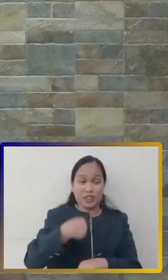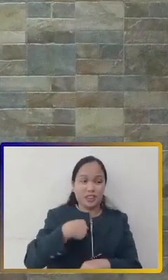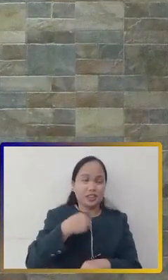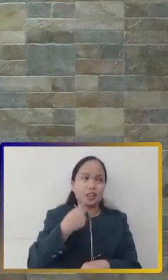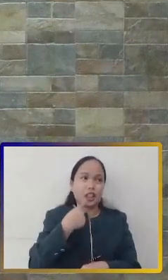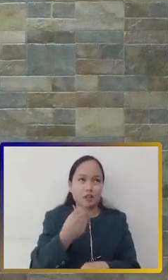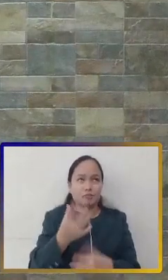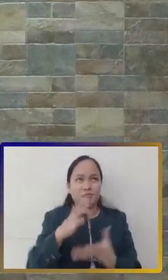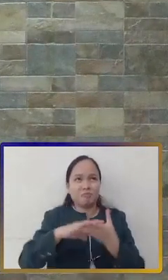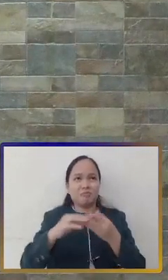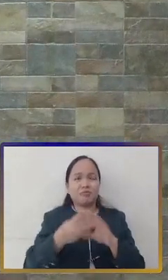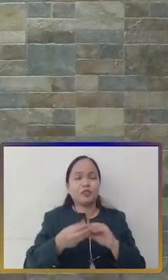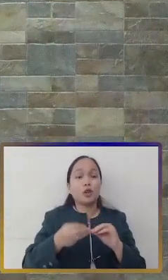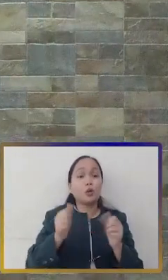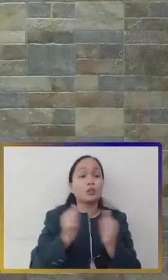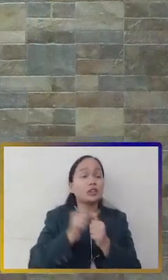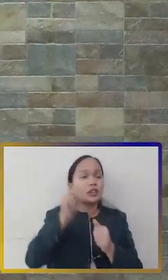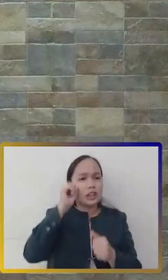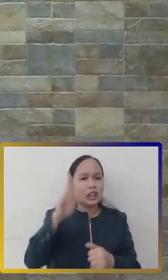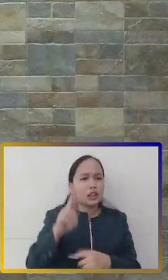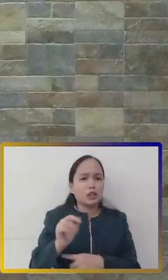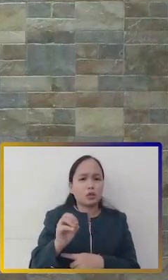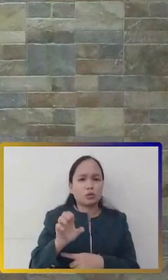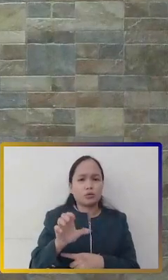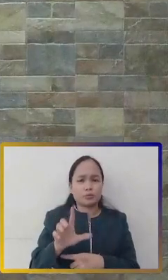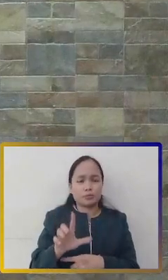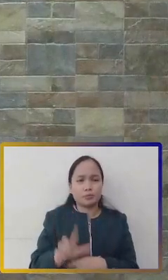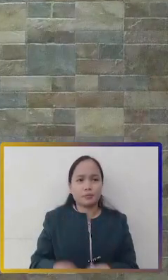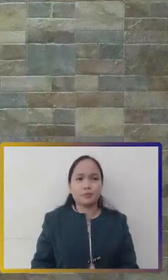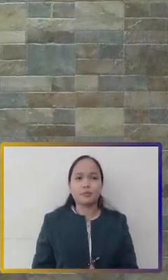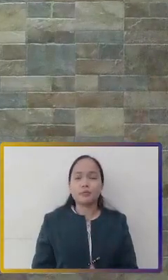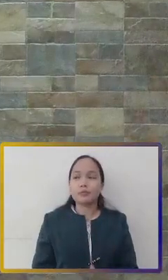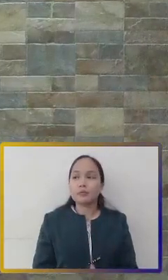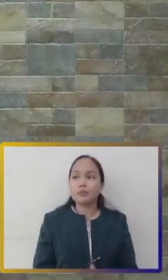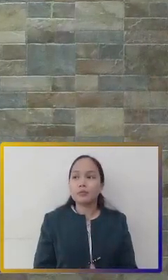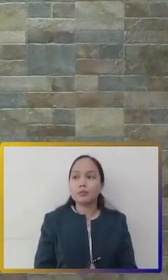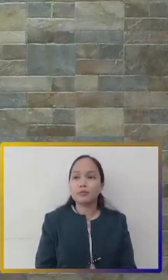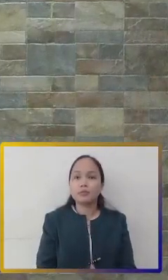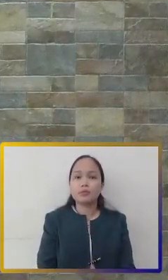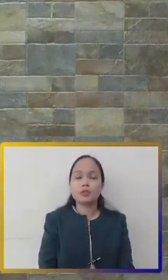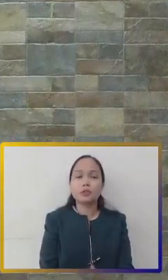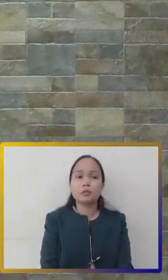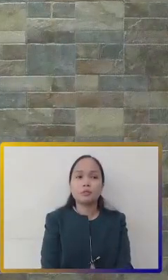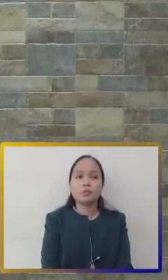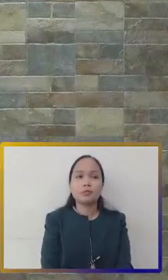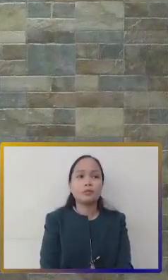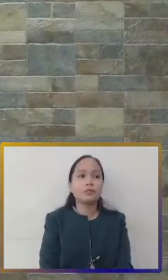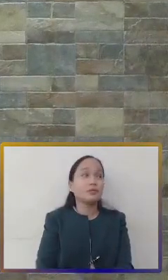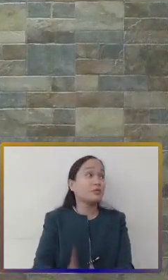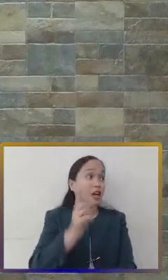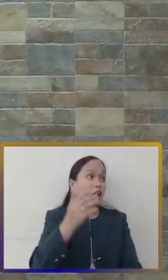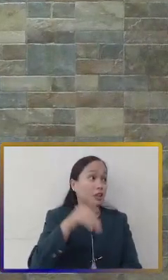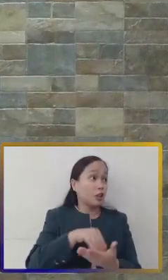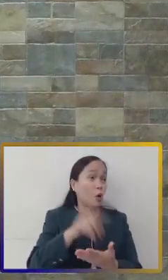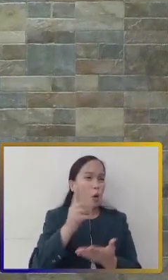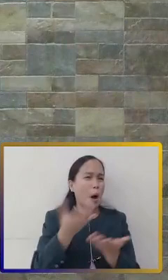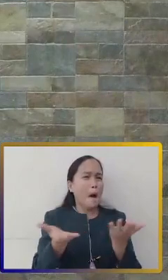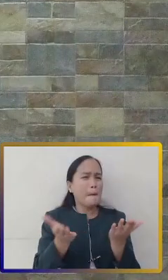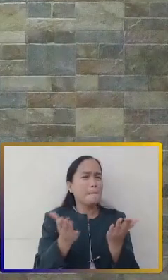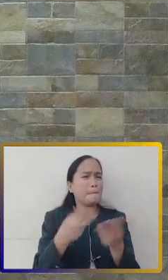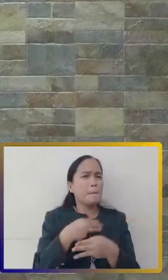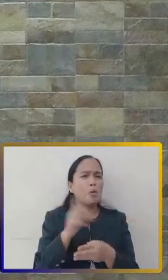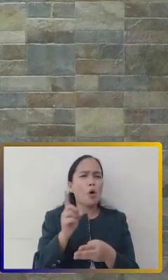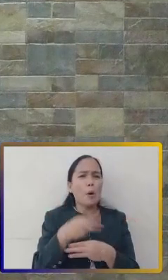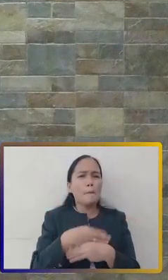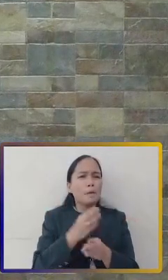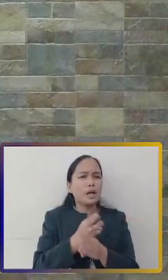yan. Kasi regarding dun sa sinabi ko po sa inyo ngayon lang, what makes our ministry exceptional? We have that goal to reach